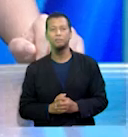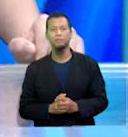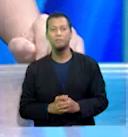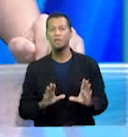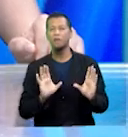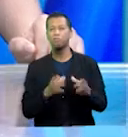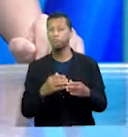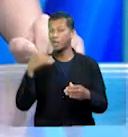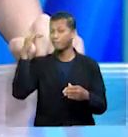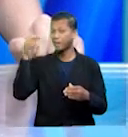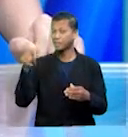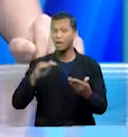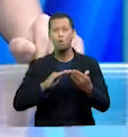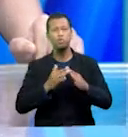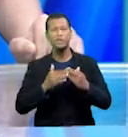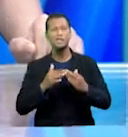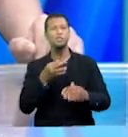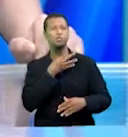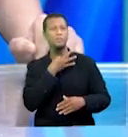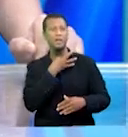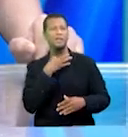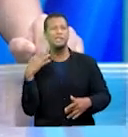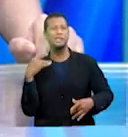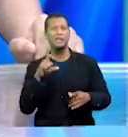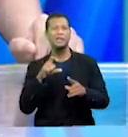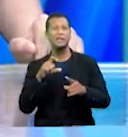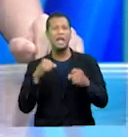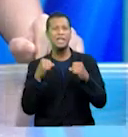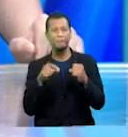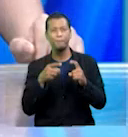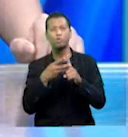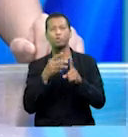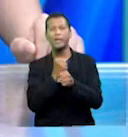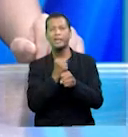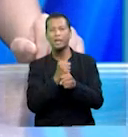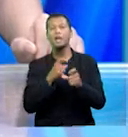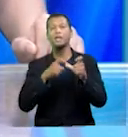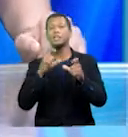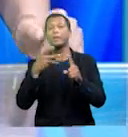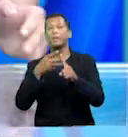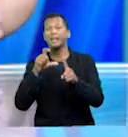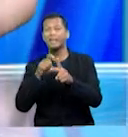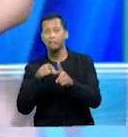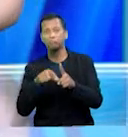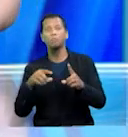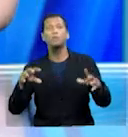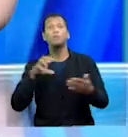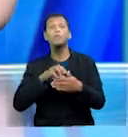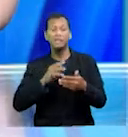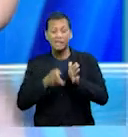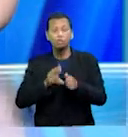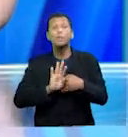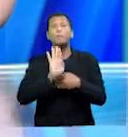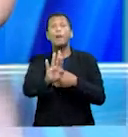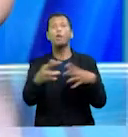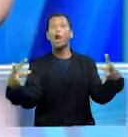pemirsa sekelompok remaja komunitas Sudirman Citayam Bojong Gede Depok SCBD terlibat keributan di depan Stasiun Sudirman Menteng